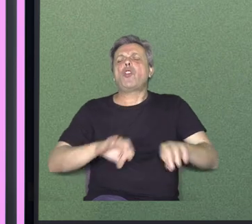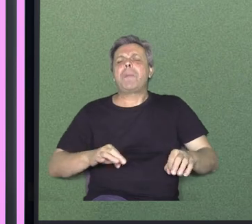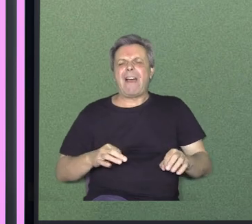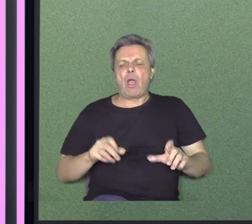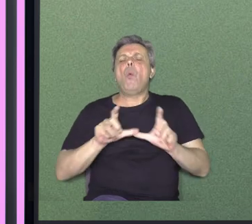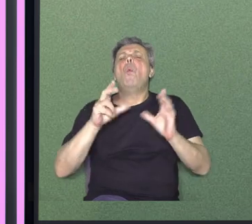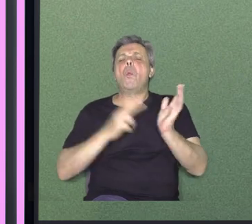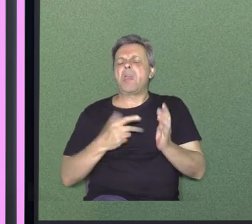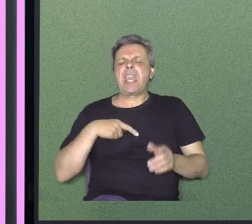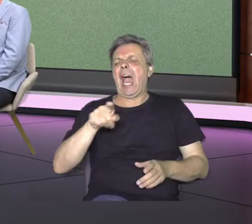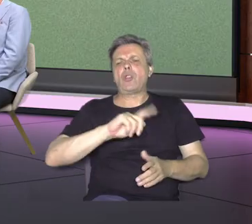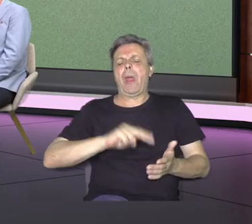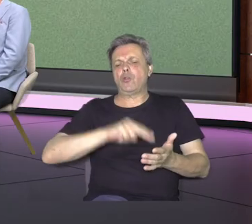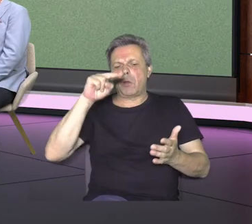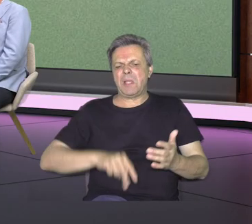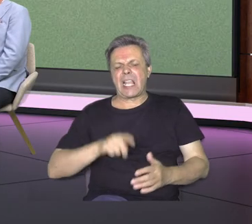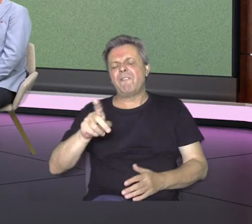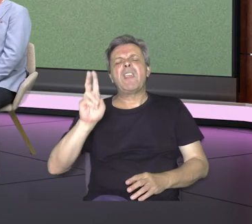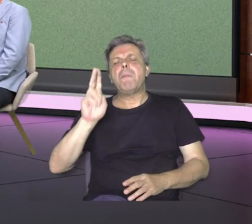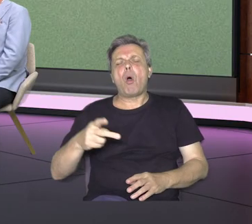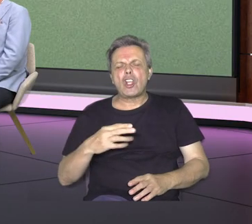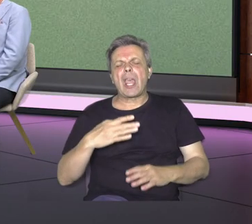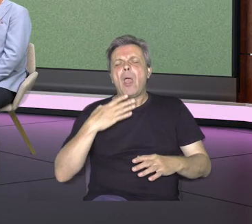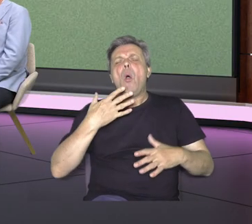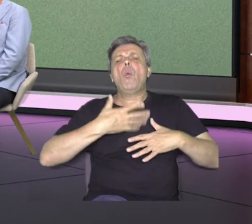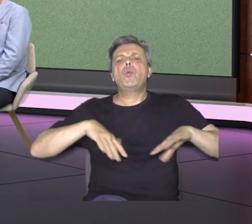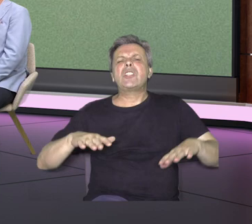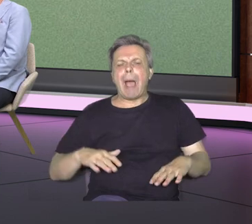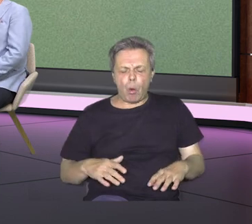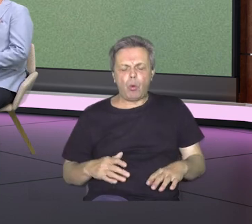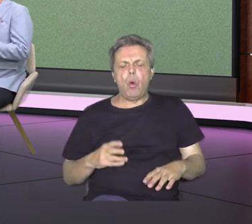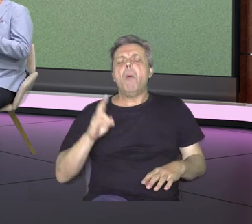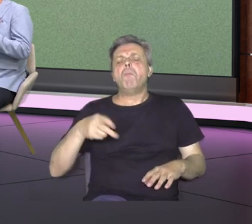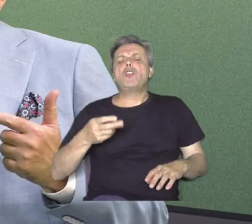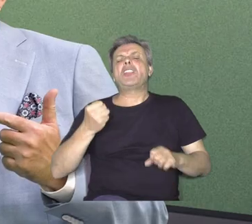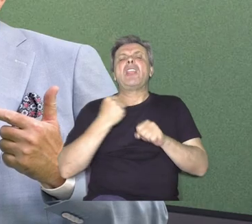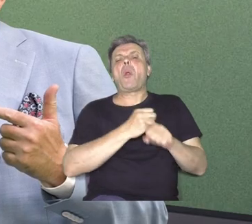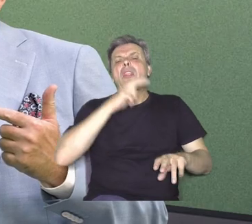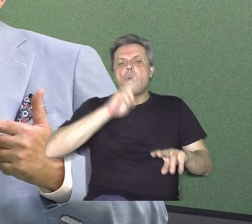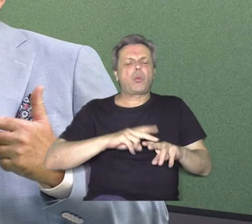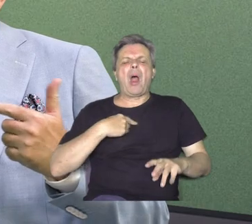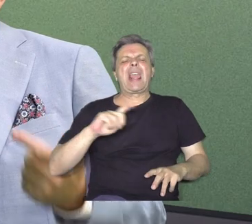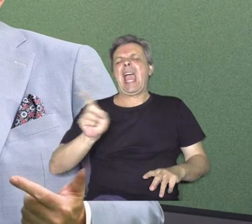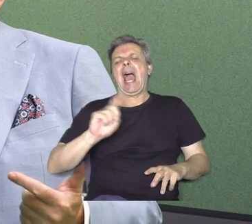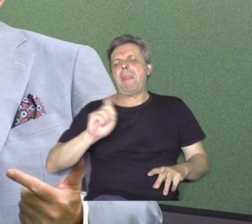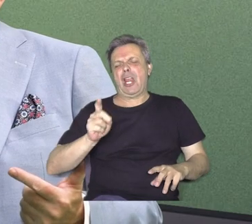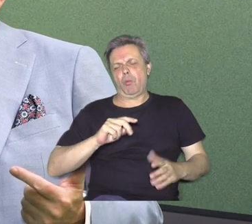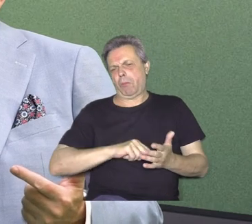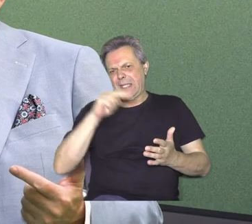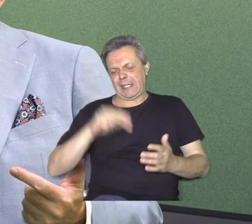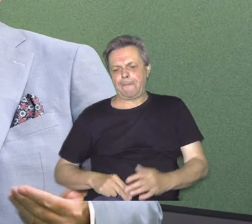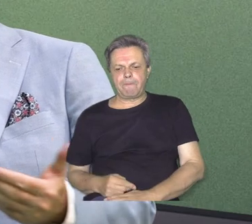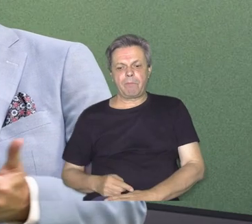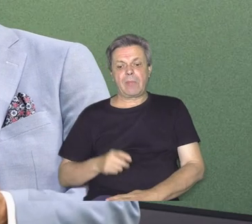i ja to neću potpisati. Vi možete u Saboru donijeti odluku, ali ja tu odluku neću potpisati. Ali vi ste navijali za